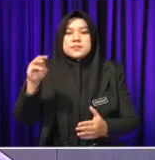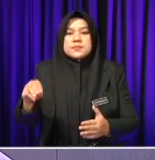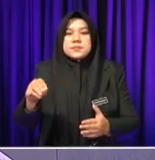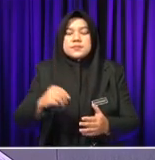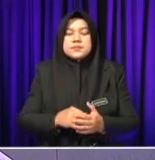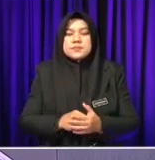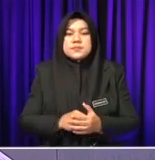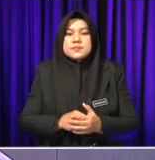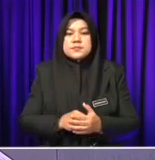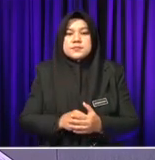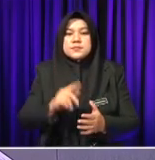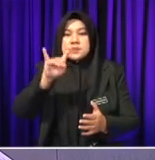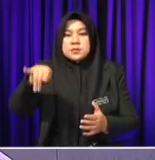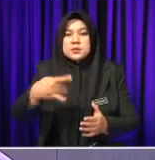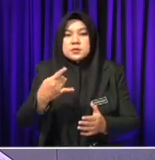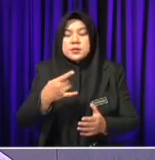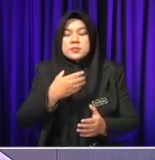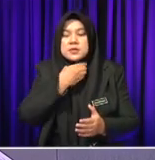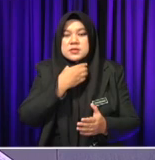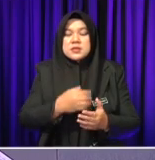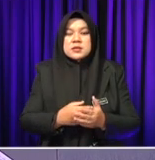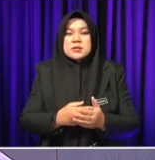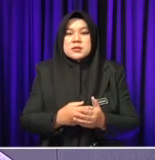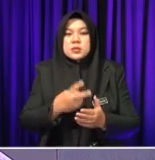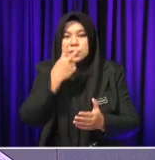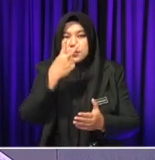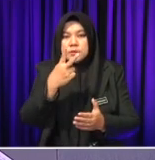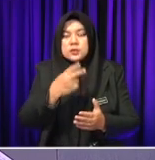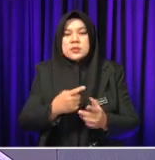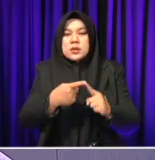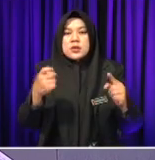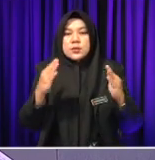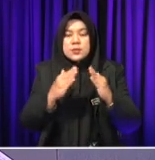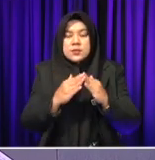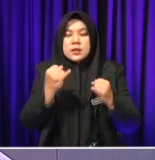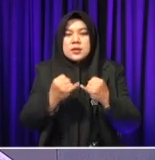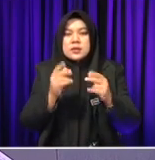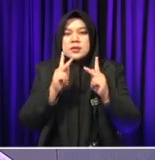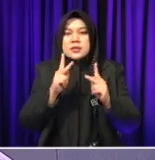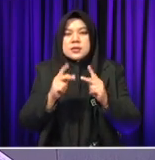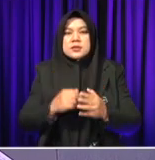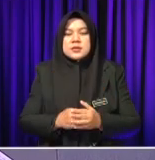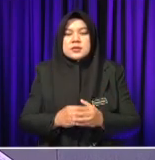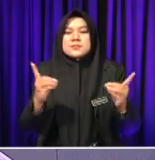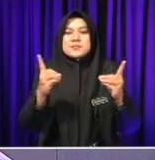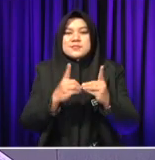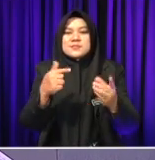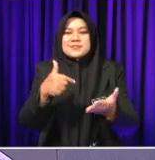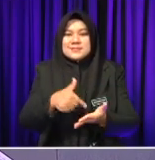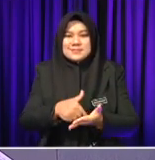smkp taman Petaling Petaling Jaya Selangor juga yang menonton dari rumah Akhir kata senjum nampak gigi ada rezeki jumpa lagi